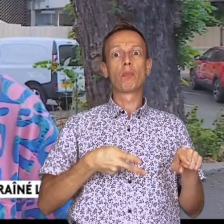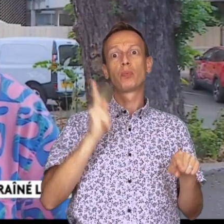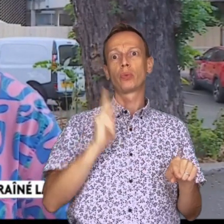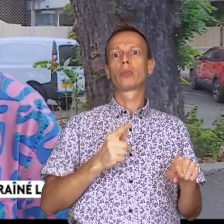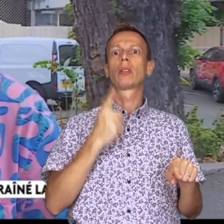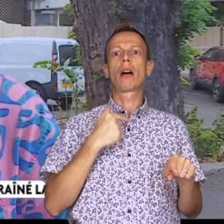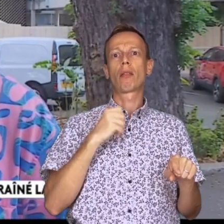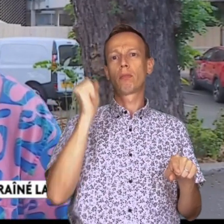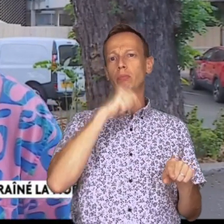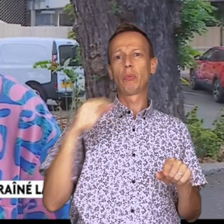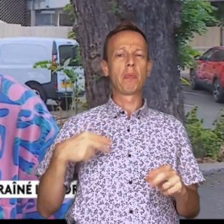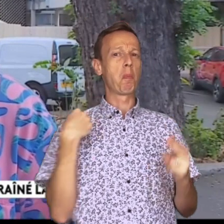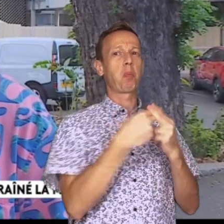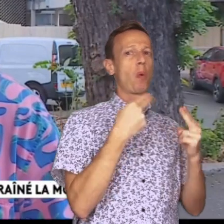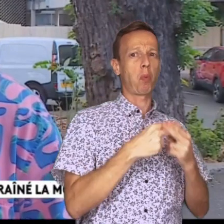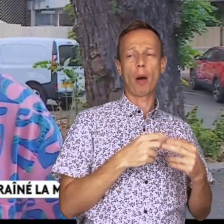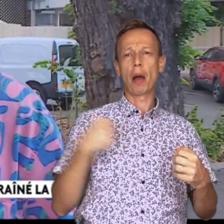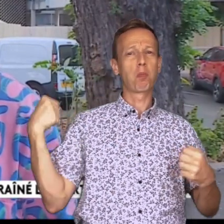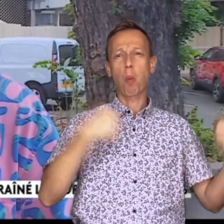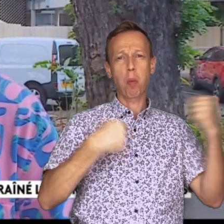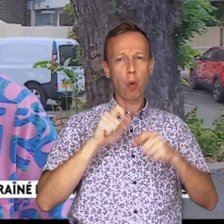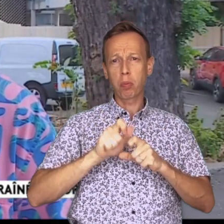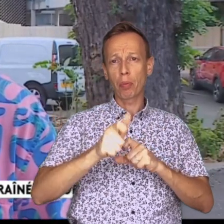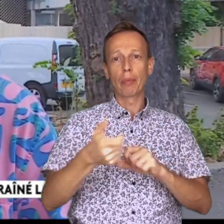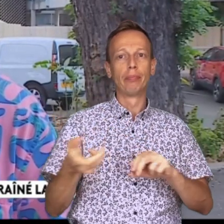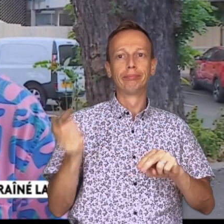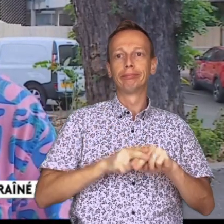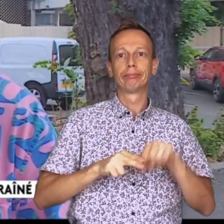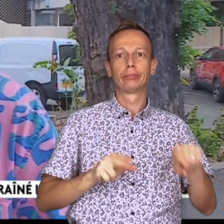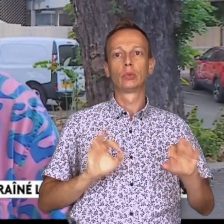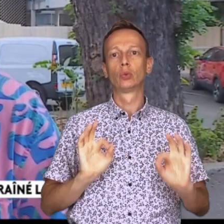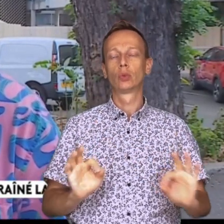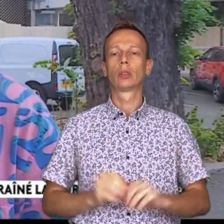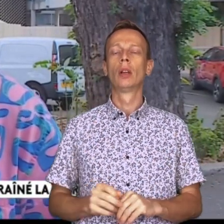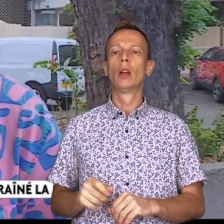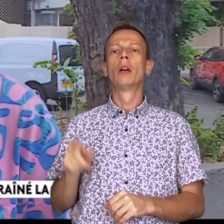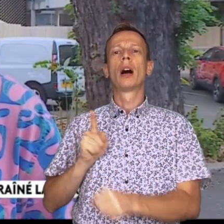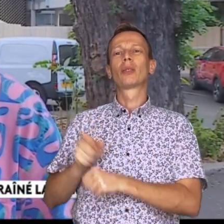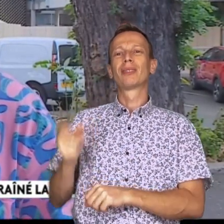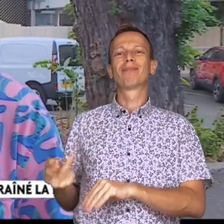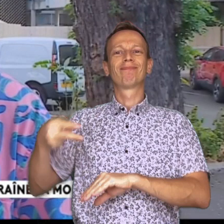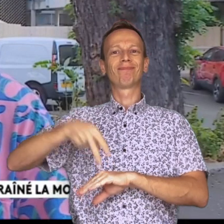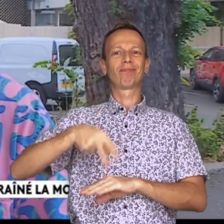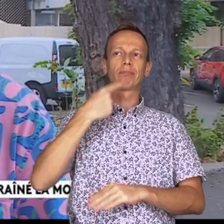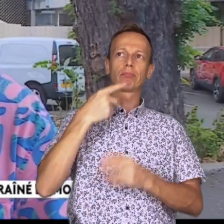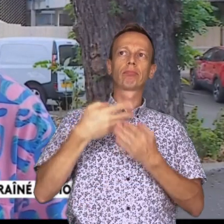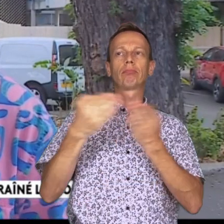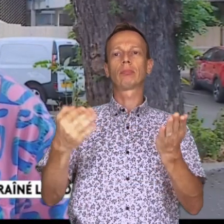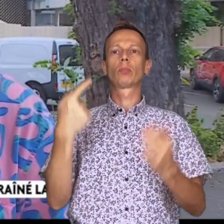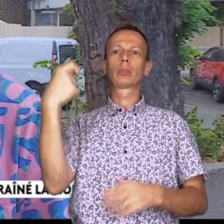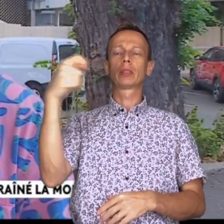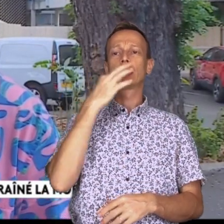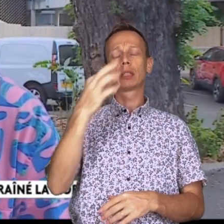dans le sang. Rudy répond de manière rageuse, les coups pleuvent, le frère va décéder. L'accusé, Rudy, est debout, il s'adresse à la